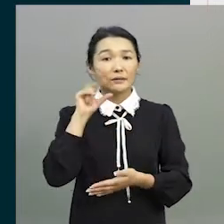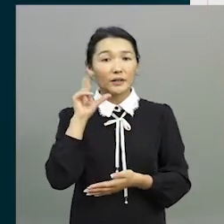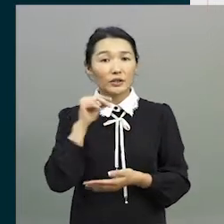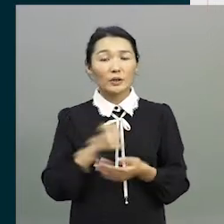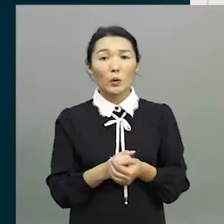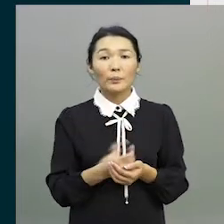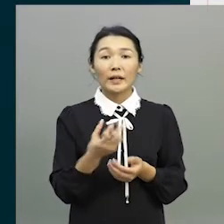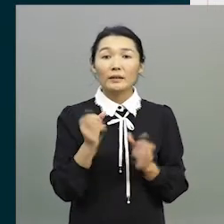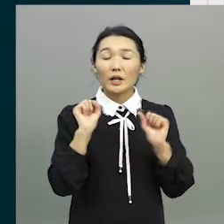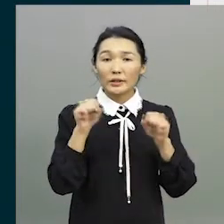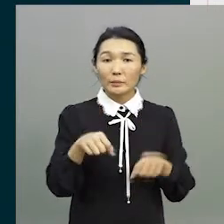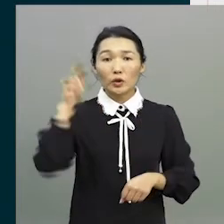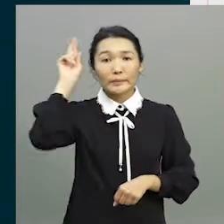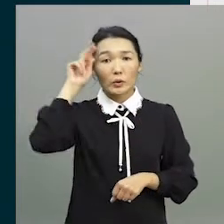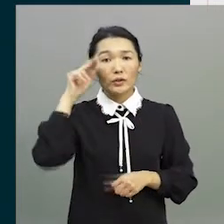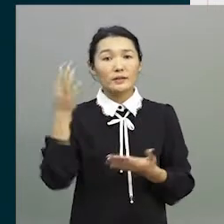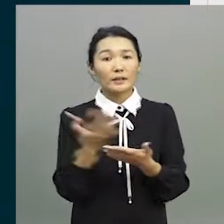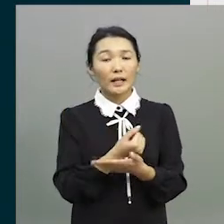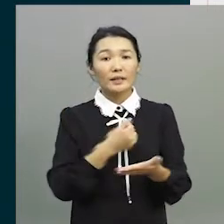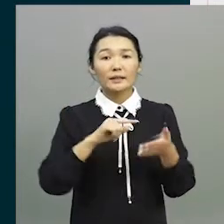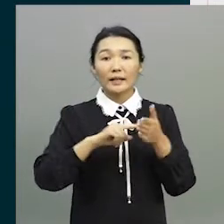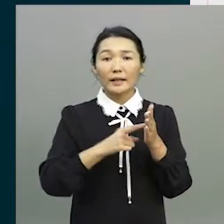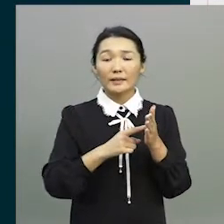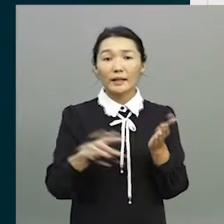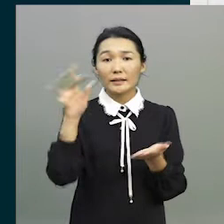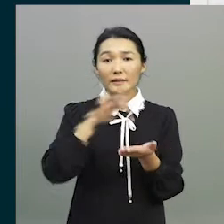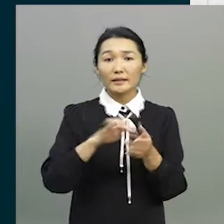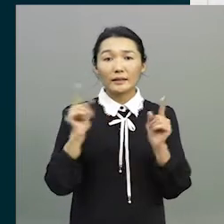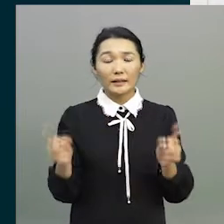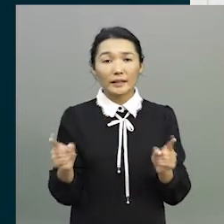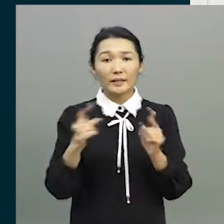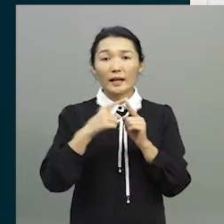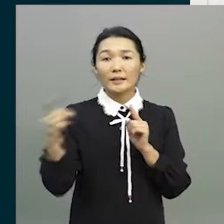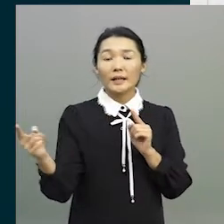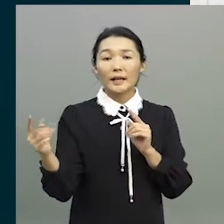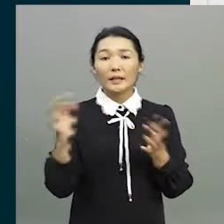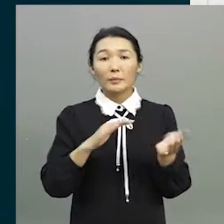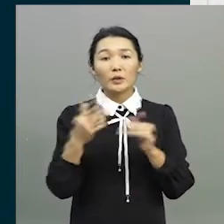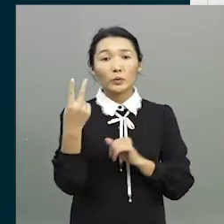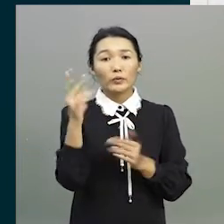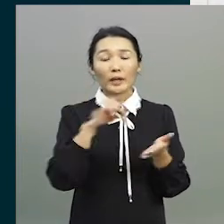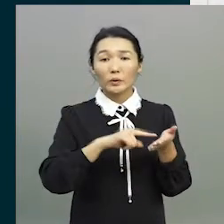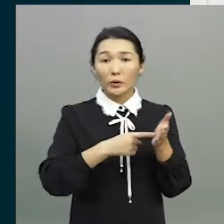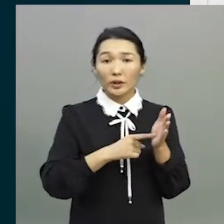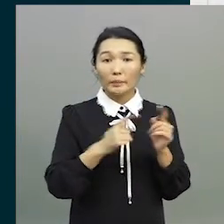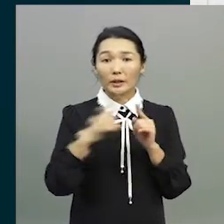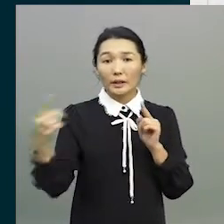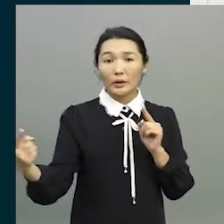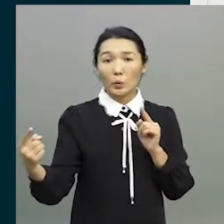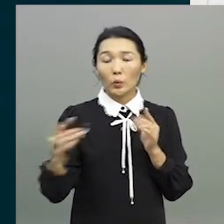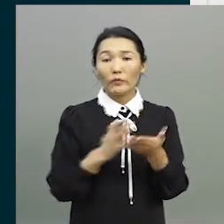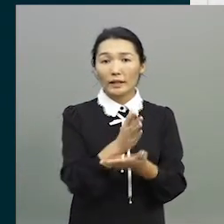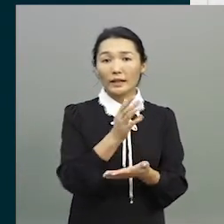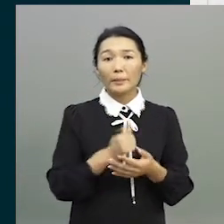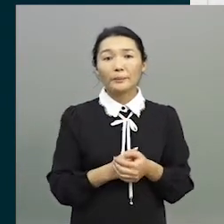так же мы сможем научиться находить координаты середины отрезка расстояние между двумя точками и длину вектора